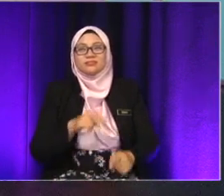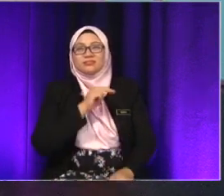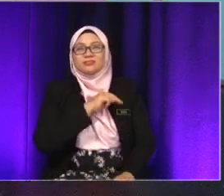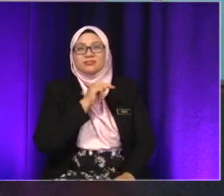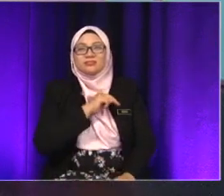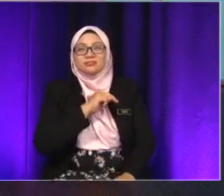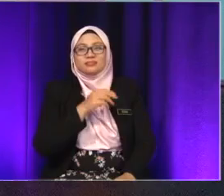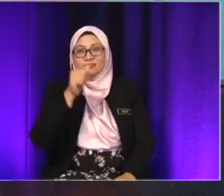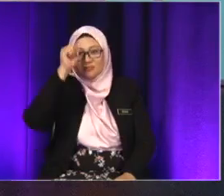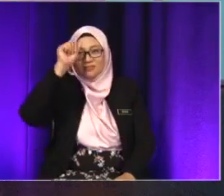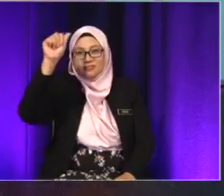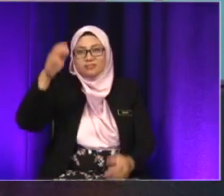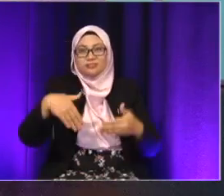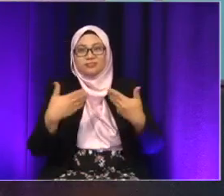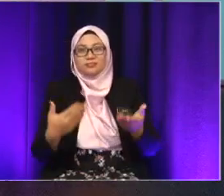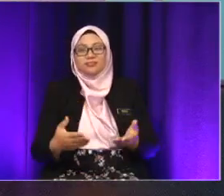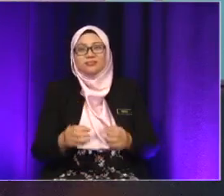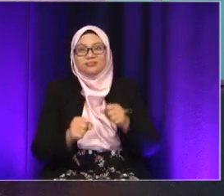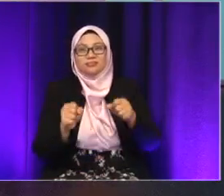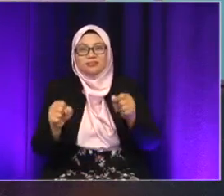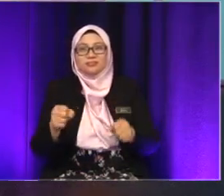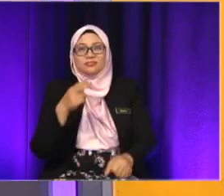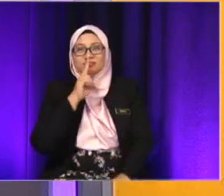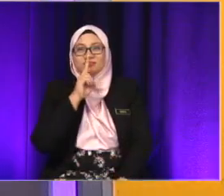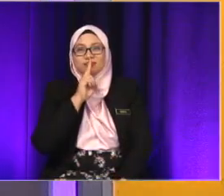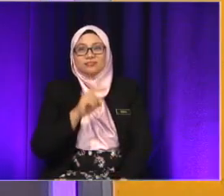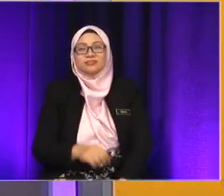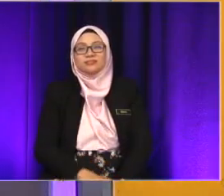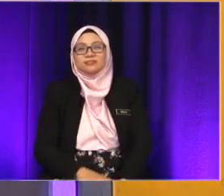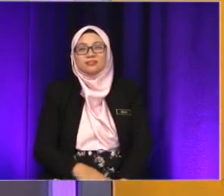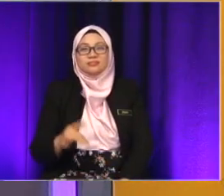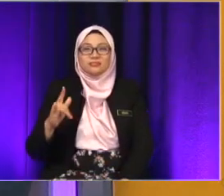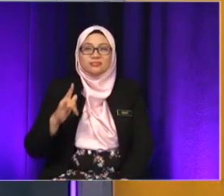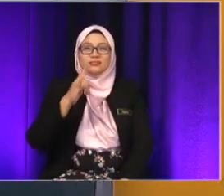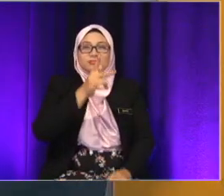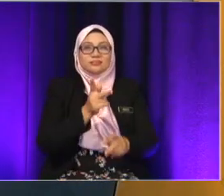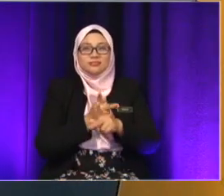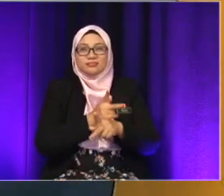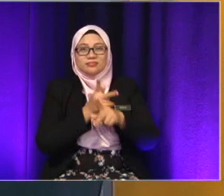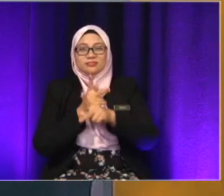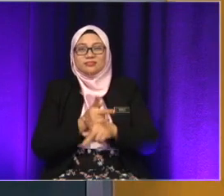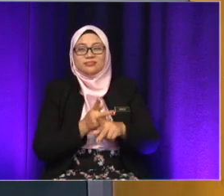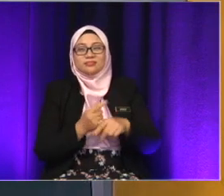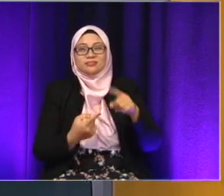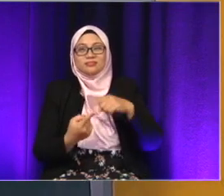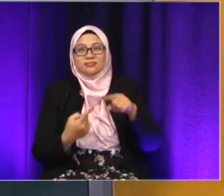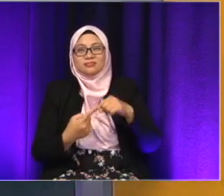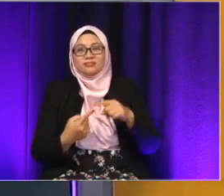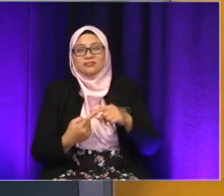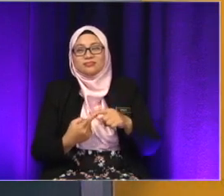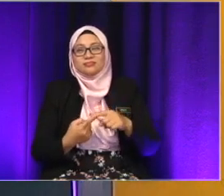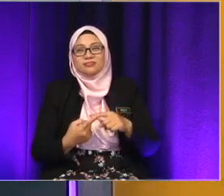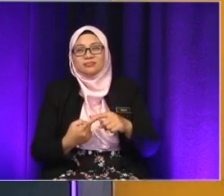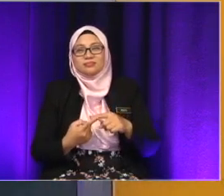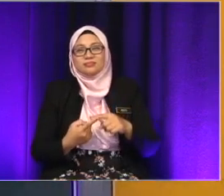hidrolik. Okey. Kemudian seterusnya, kawalan penerbangan. Kawalan penerbangan, yang ni bila kita kita punya dalam